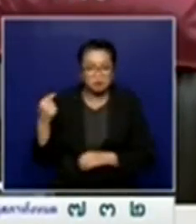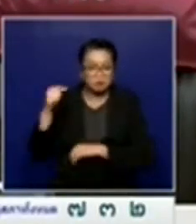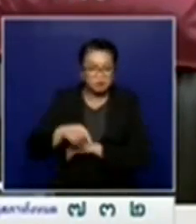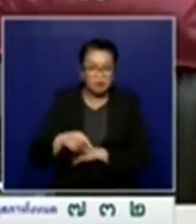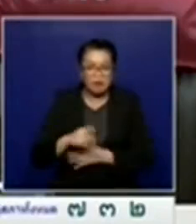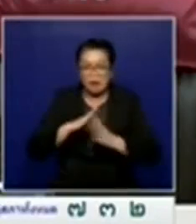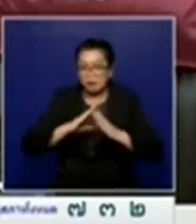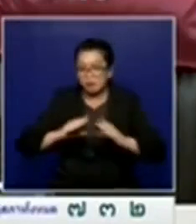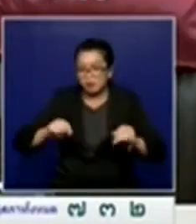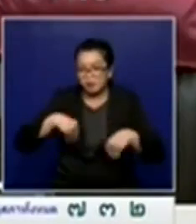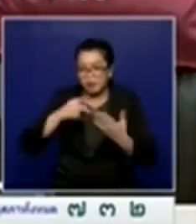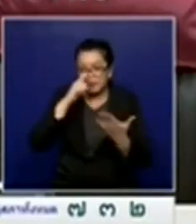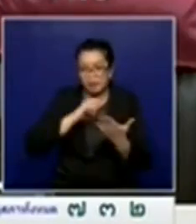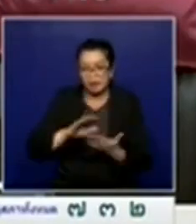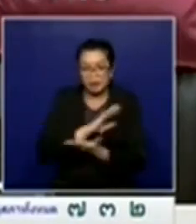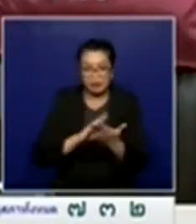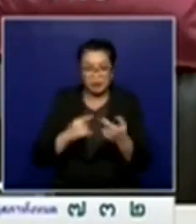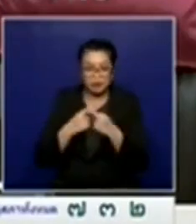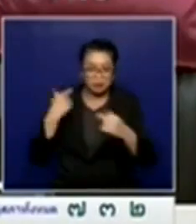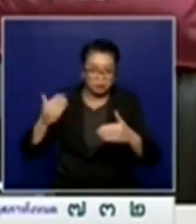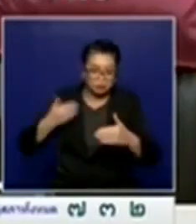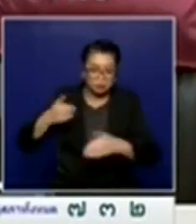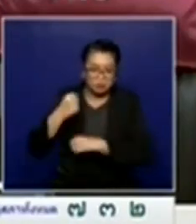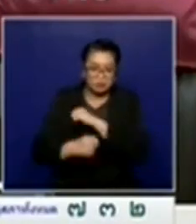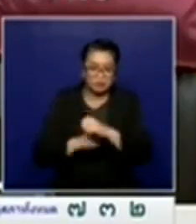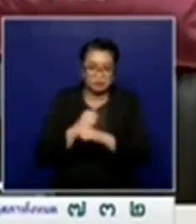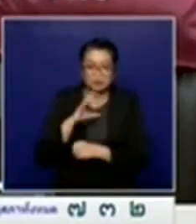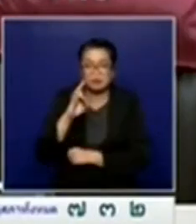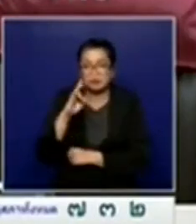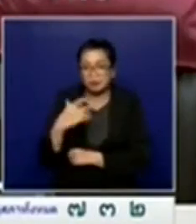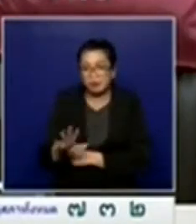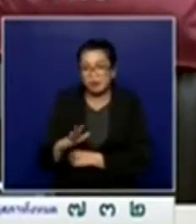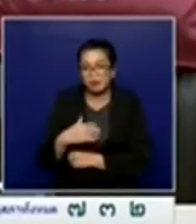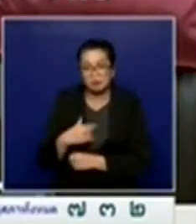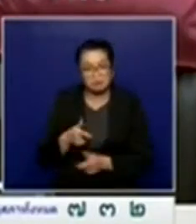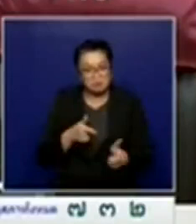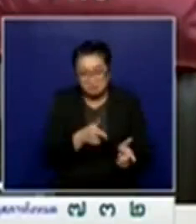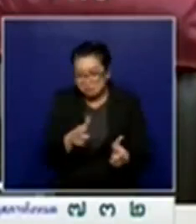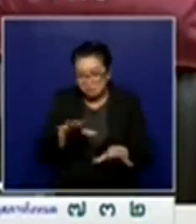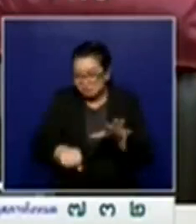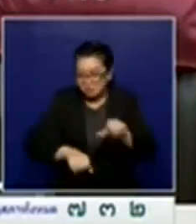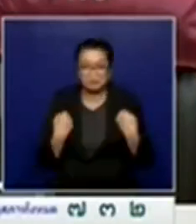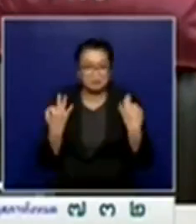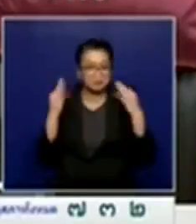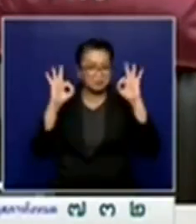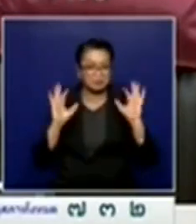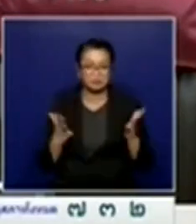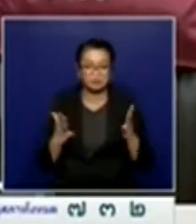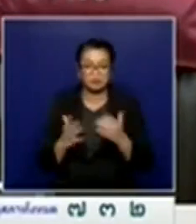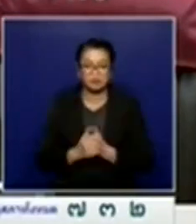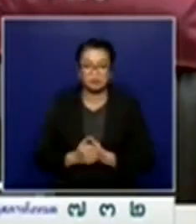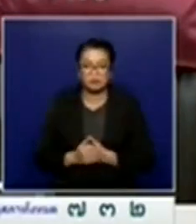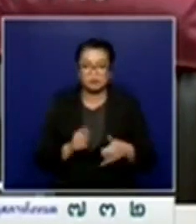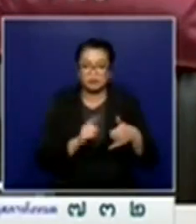ความปรองดองให้กับประเทศแต่ตลอดระยะเวลาเกือบ7ปีที่ผ่านมามีแต่การไล่ล่าจับกุมคุมขังท่านป